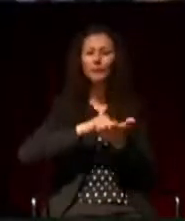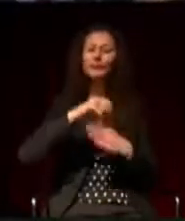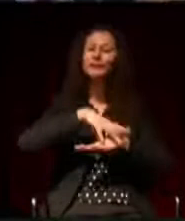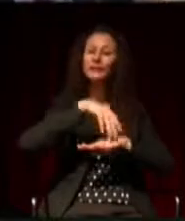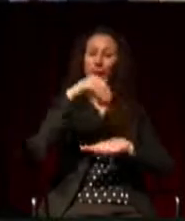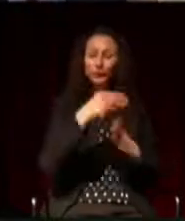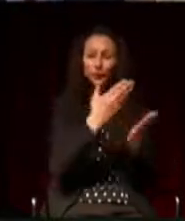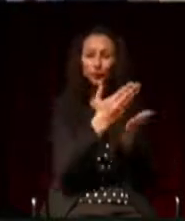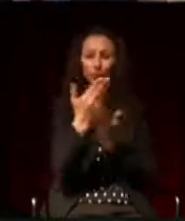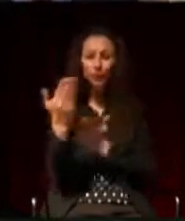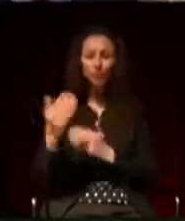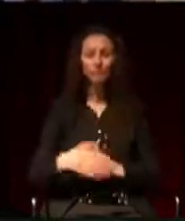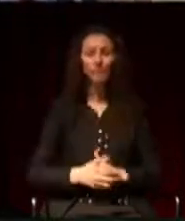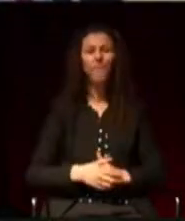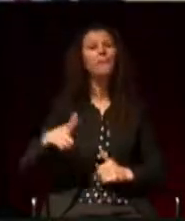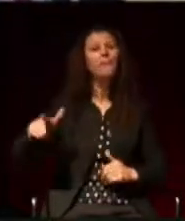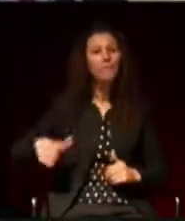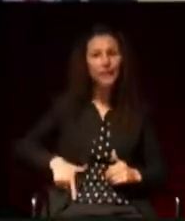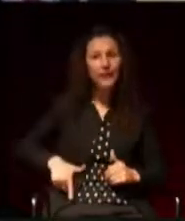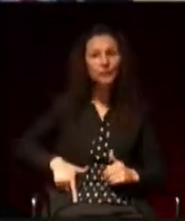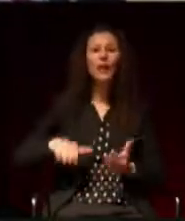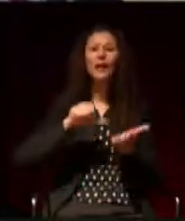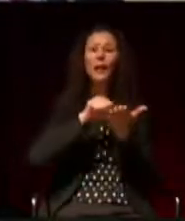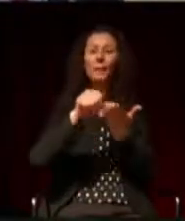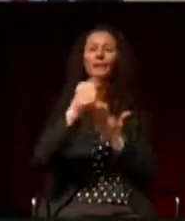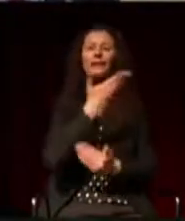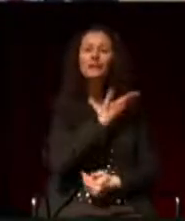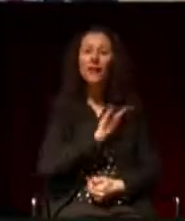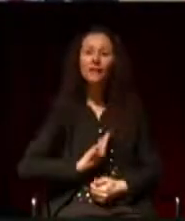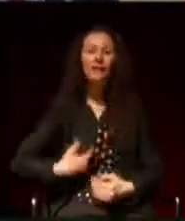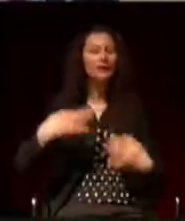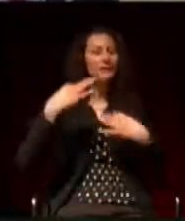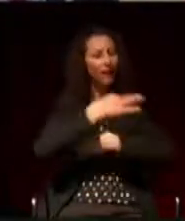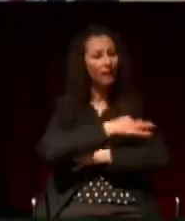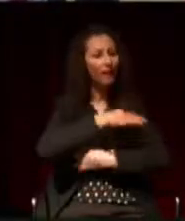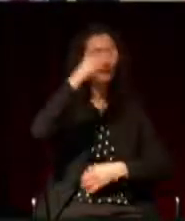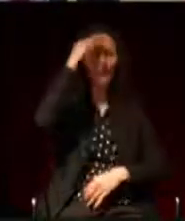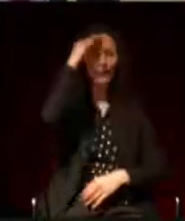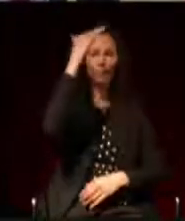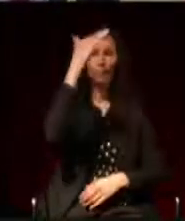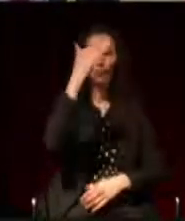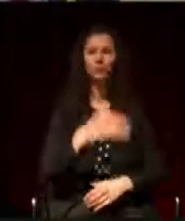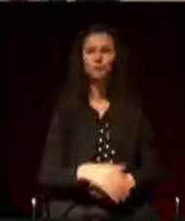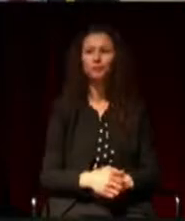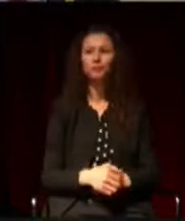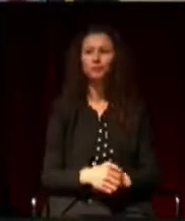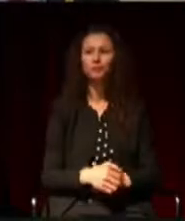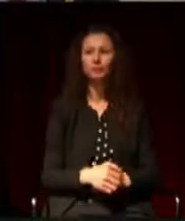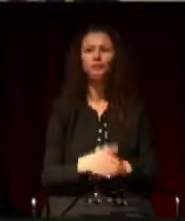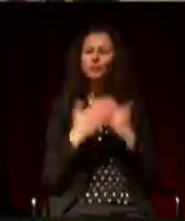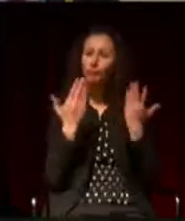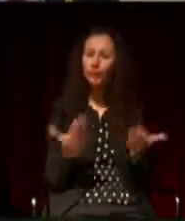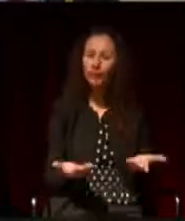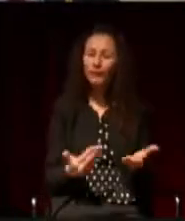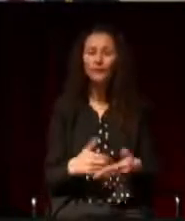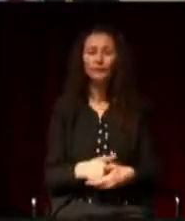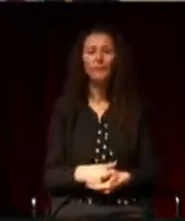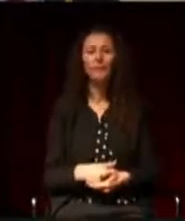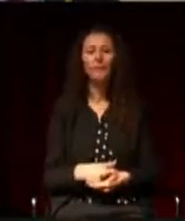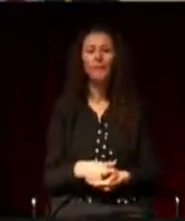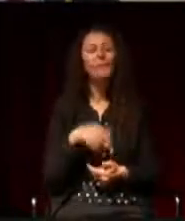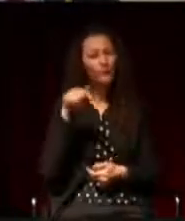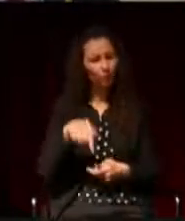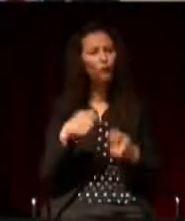basınımızın temsilcileri, İzmirliler, hepinizi sevgiyle, saygıyla selamlıyorum. Evet,